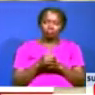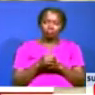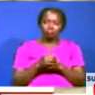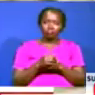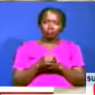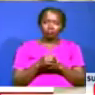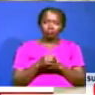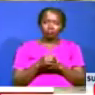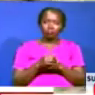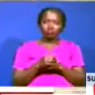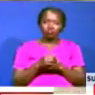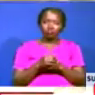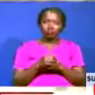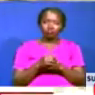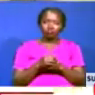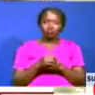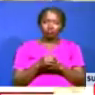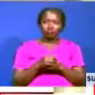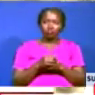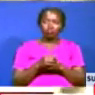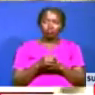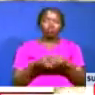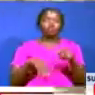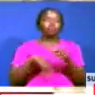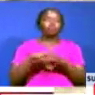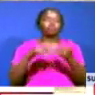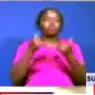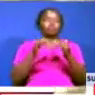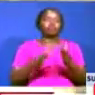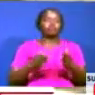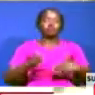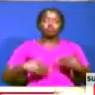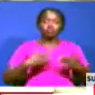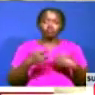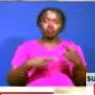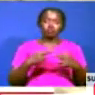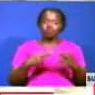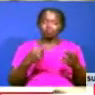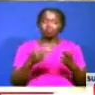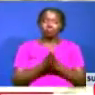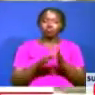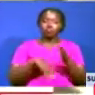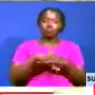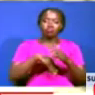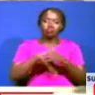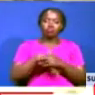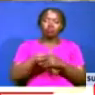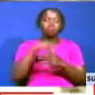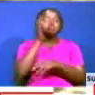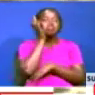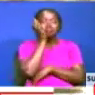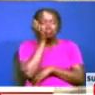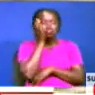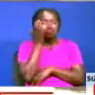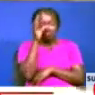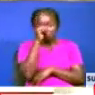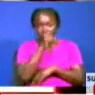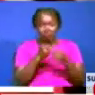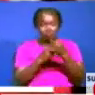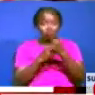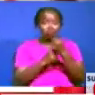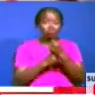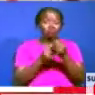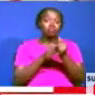Suleiman Mutari, a beach soccer player, said they are happy to see revival of beach soccer as they were very idle, lacked support from beach soccer